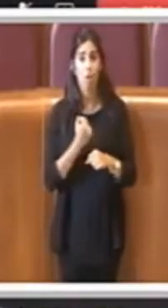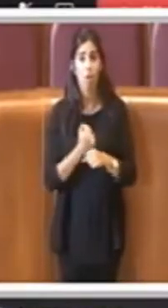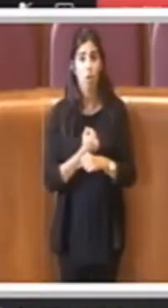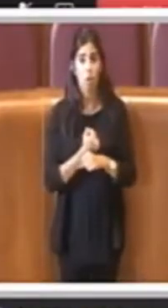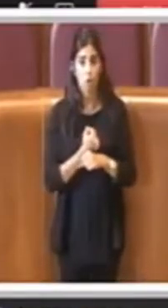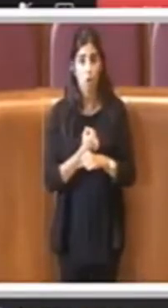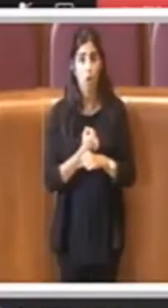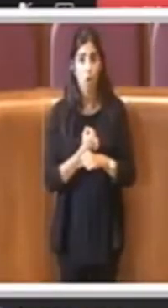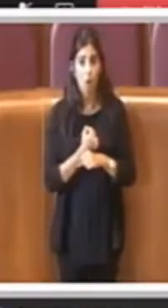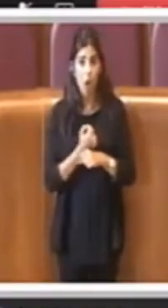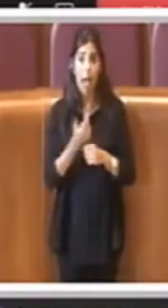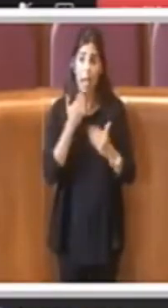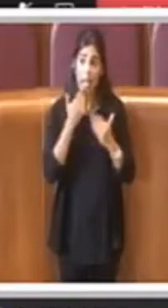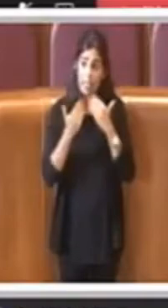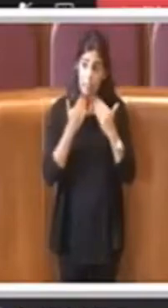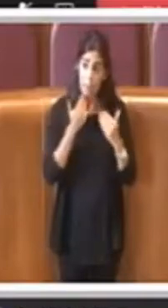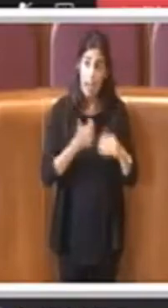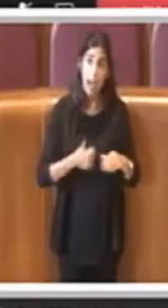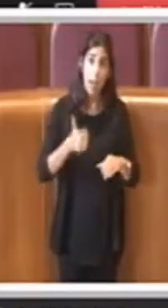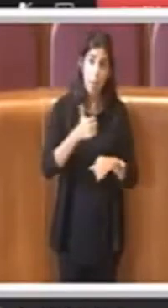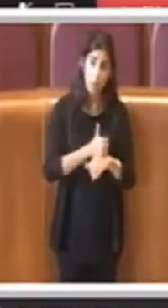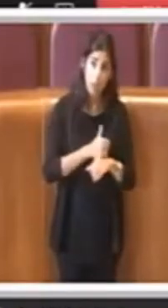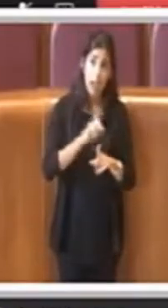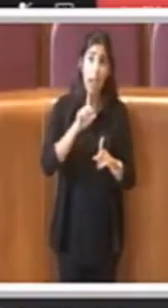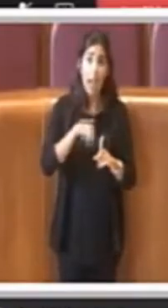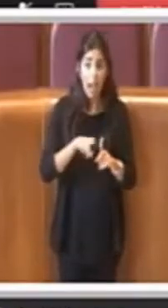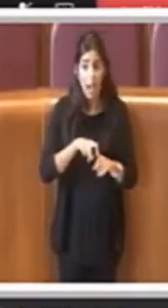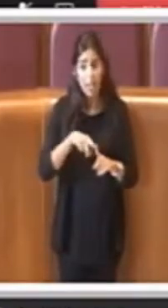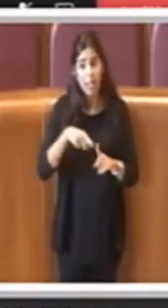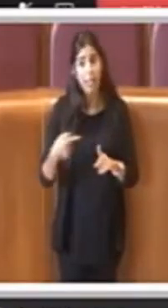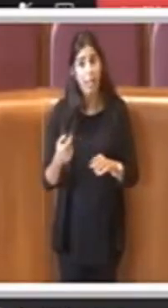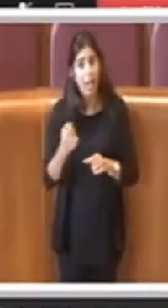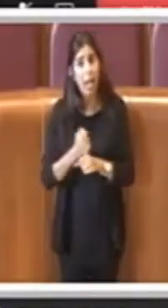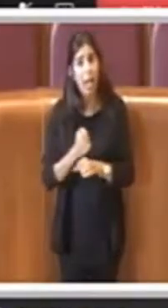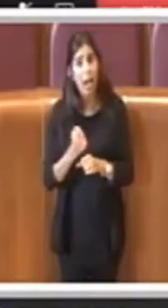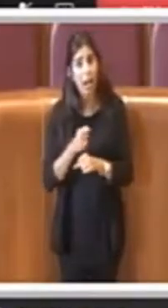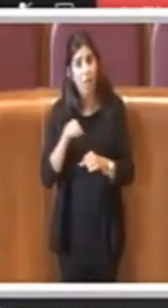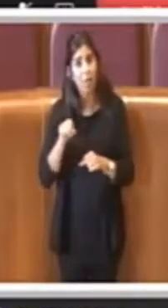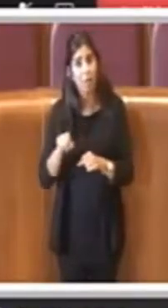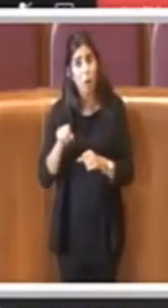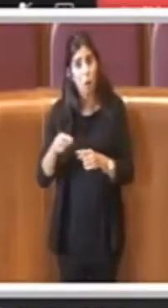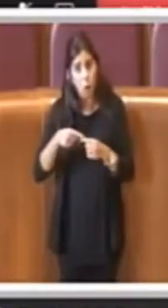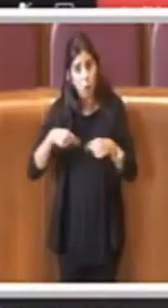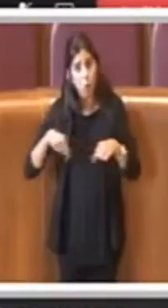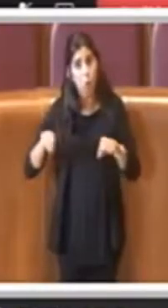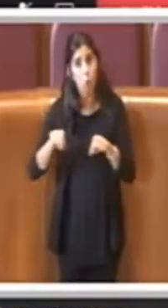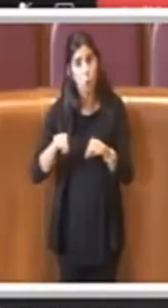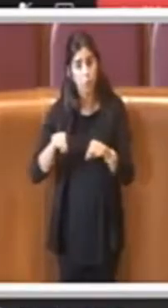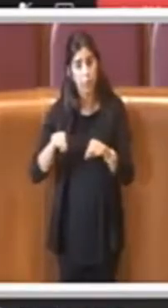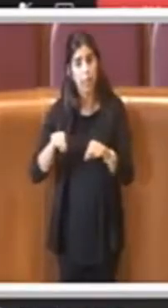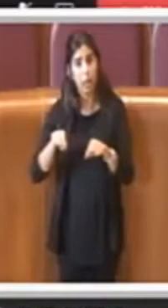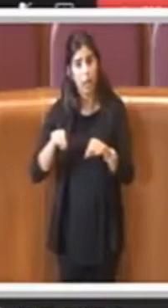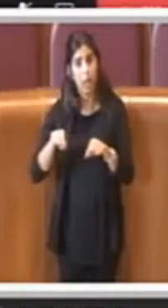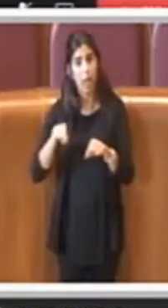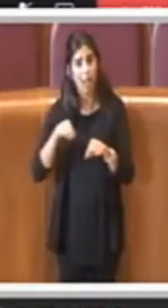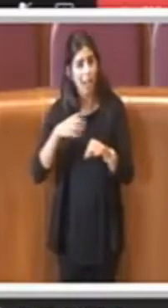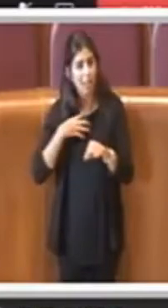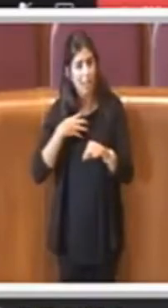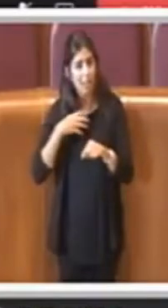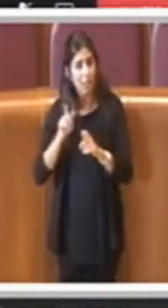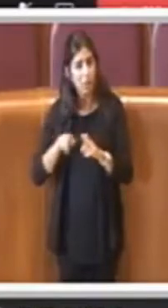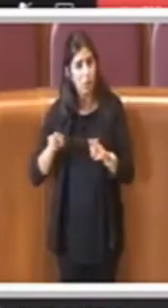governo dell'Assemblea Capitolina e dall'altro organo di governo, che appunto è la Giunta, e quindi dagli